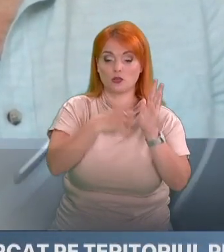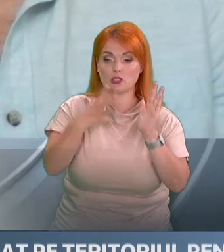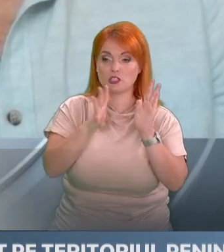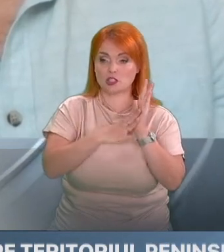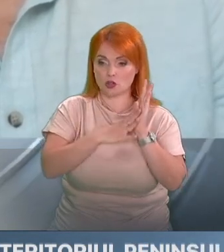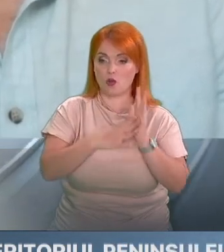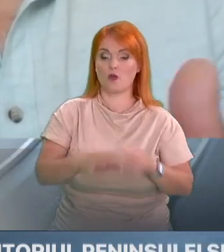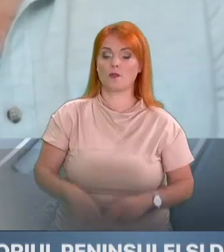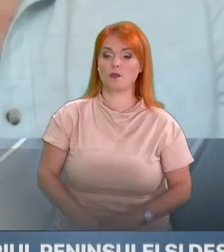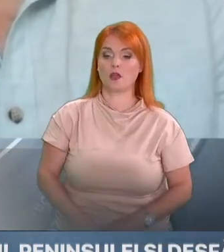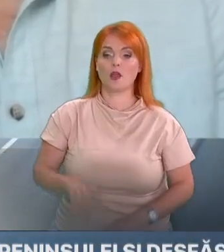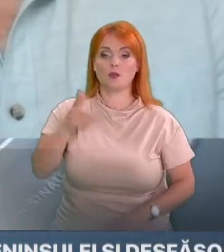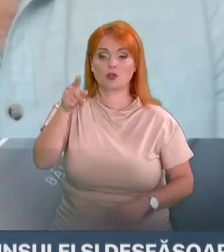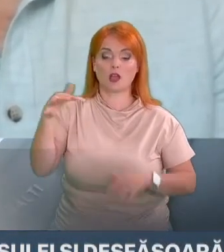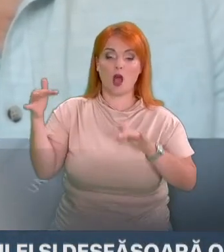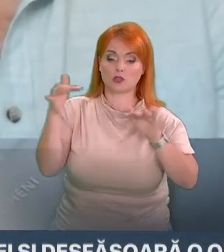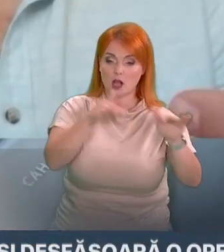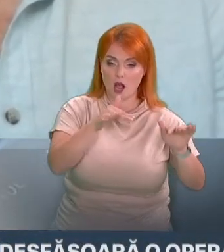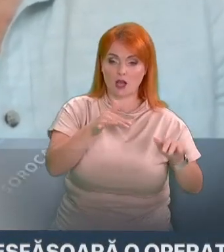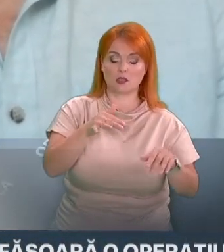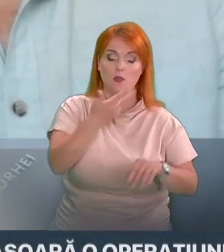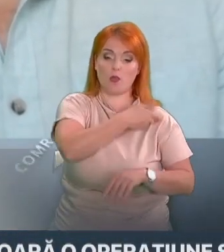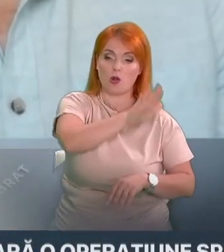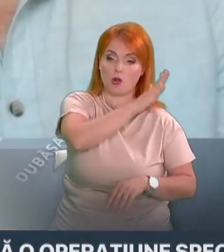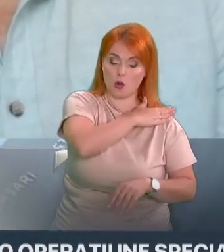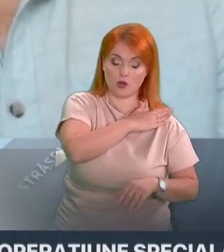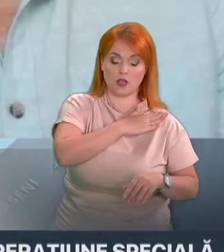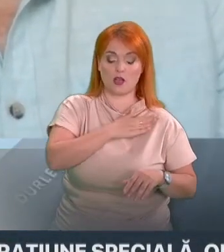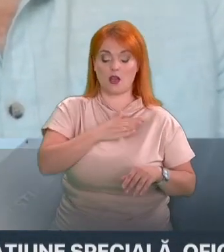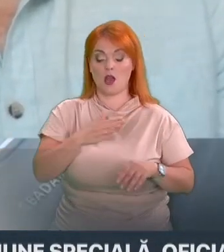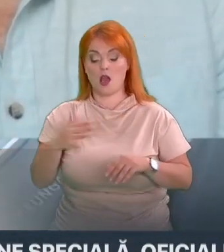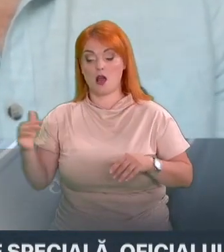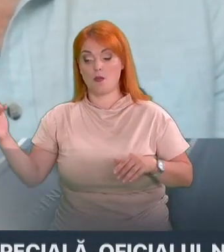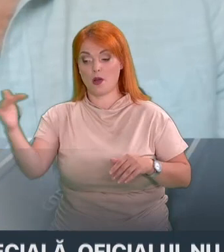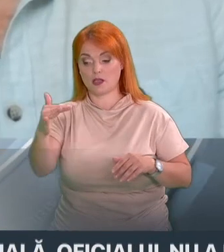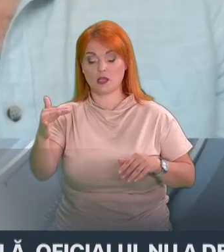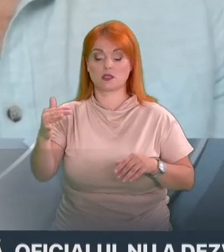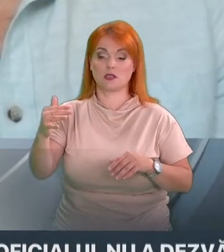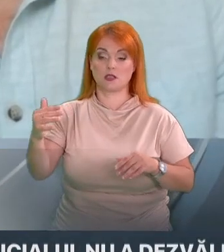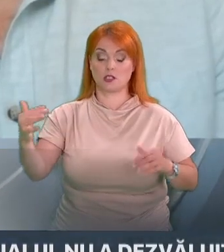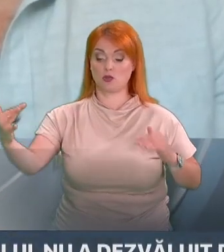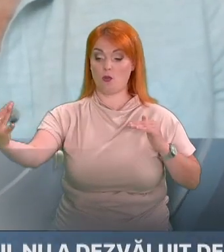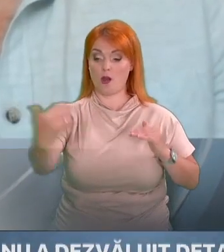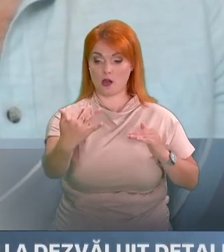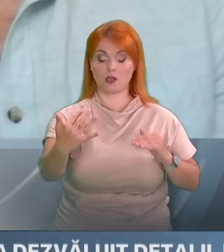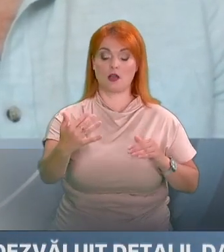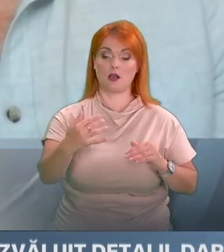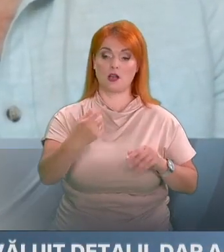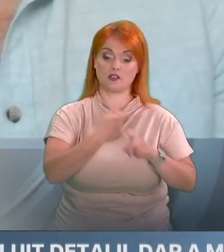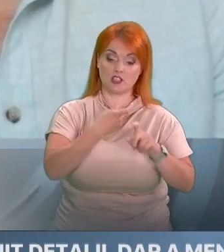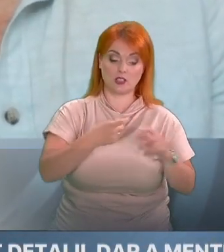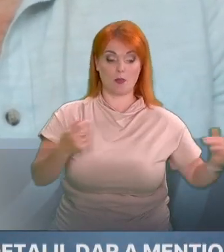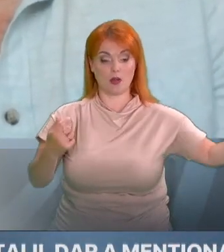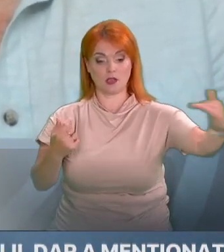direcția răsăriteană. Armata Roșie a intrat în acțiune, a avansat rapid, pentru că între timp Polonia sângera, era